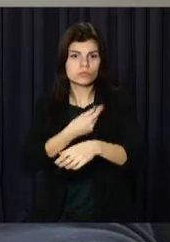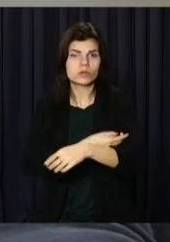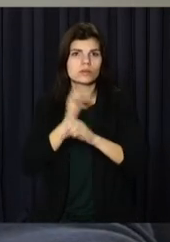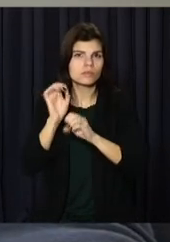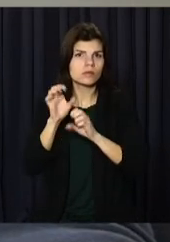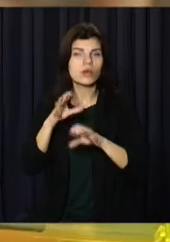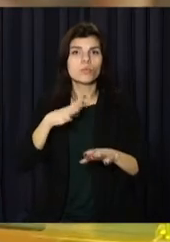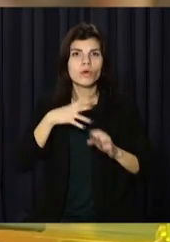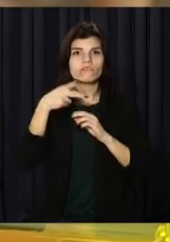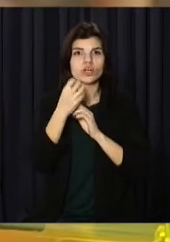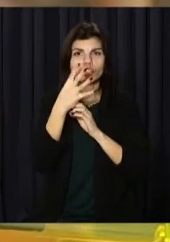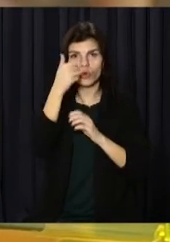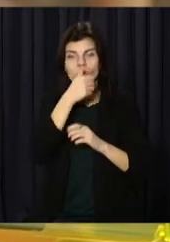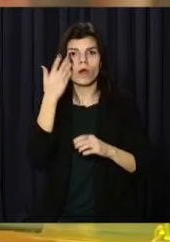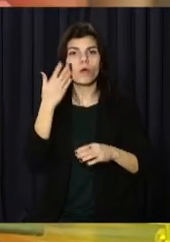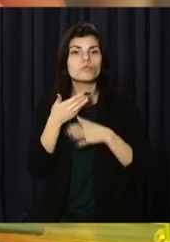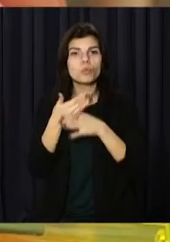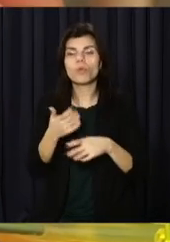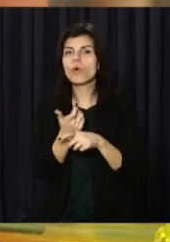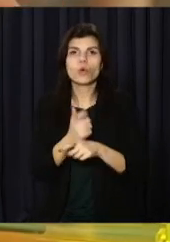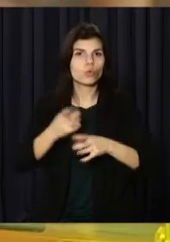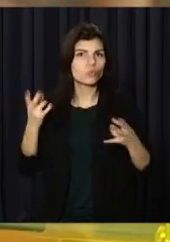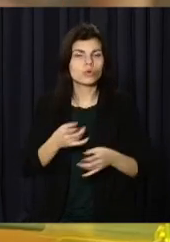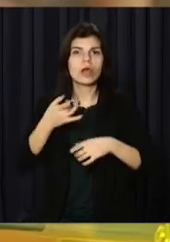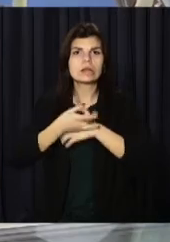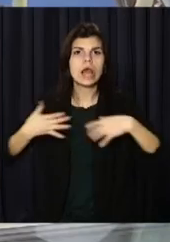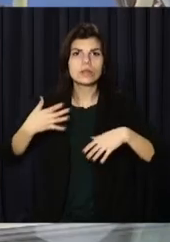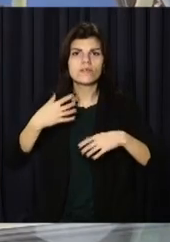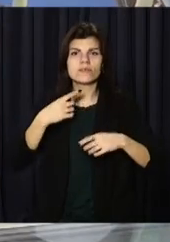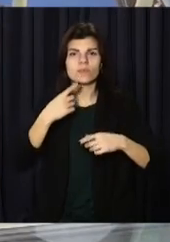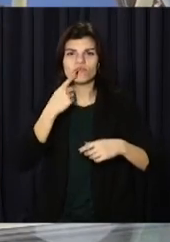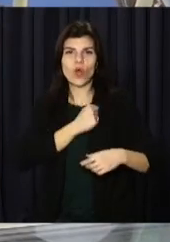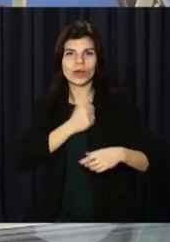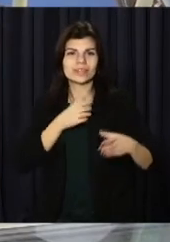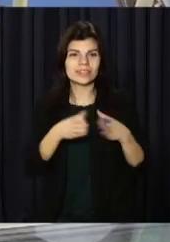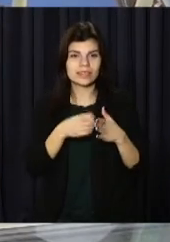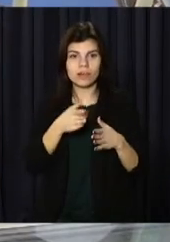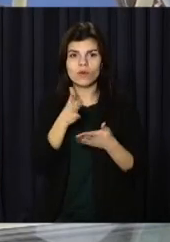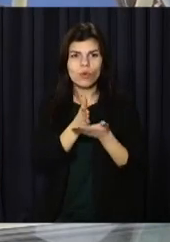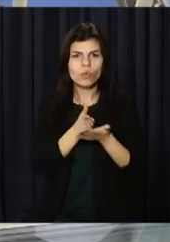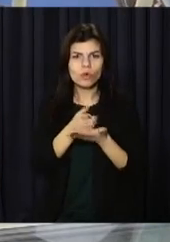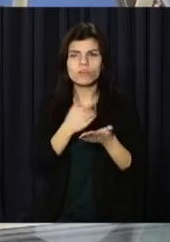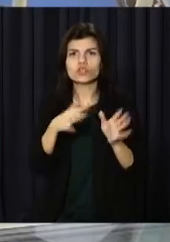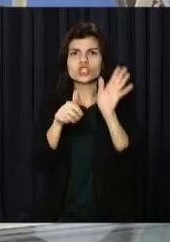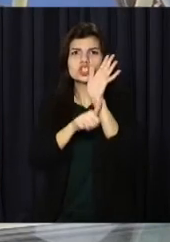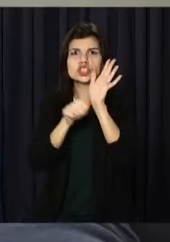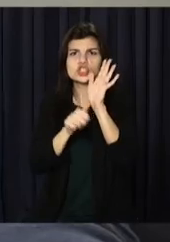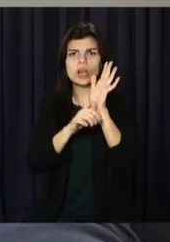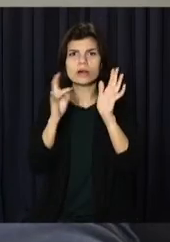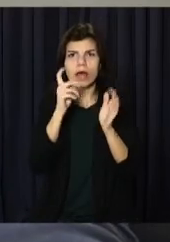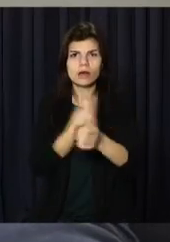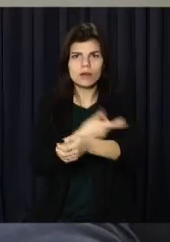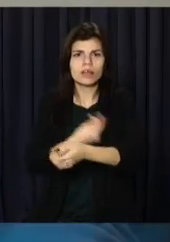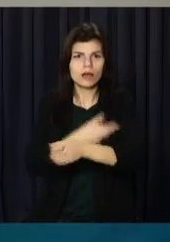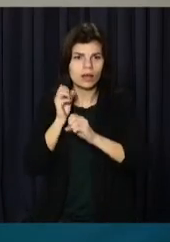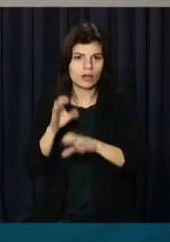і в 2014-му, коли допомога донорів була потрібна пораненим бійцям. За 32 роки донорства у чоловіка майже 60 донацій. Ну,